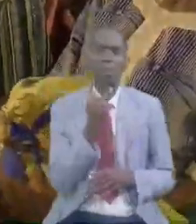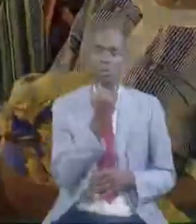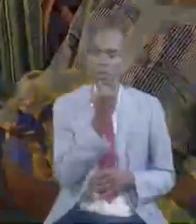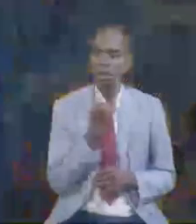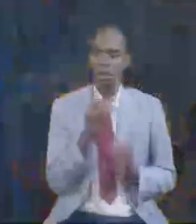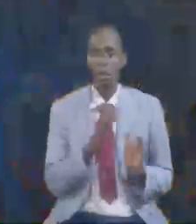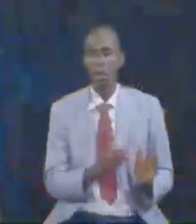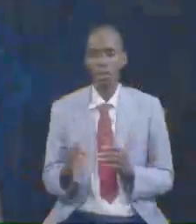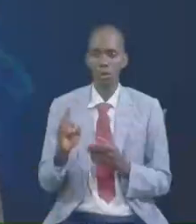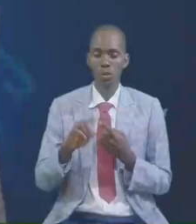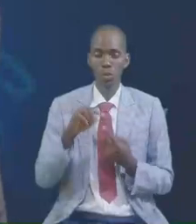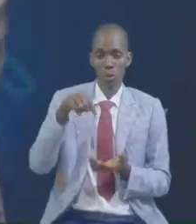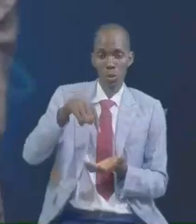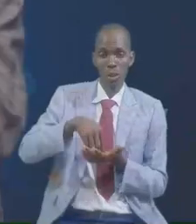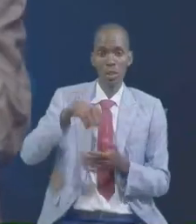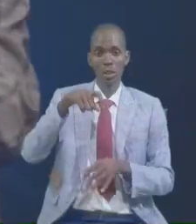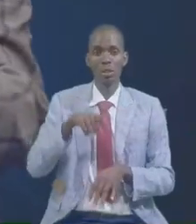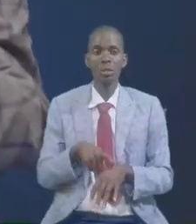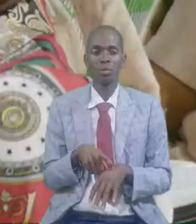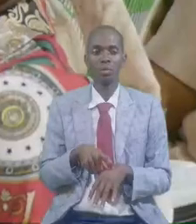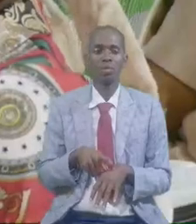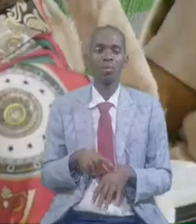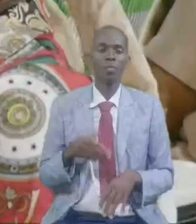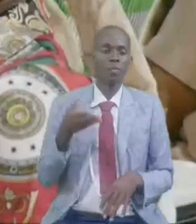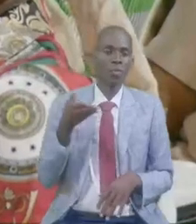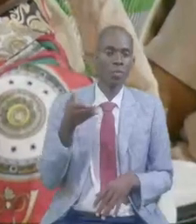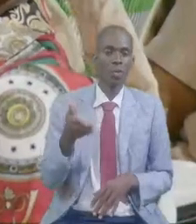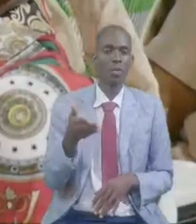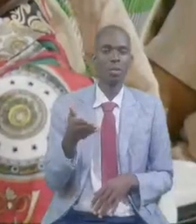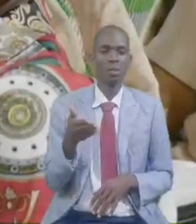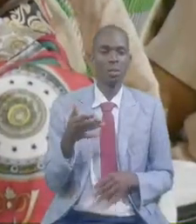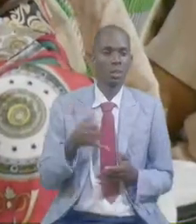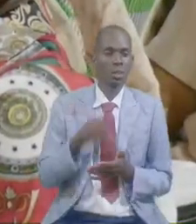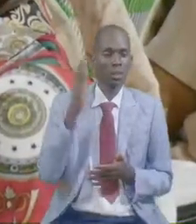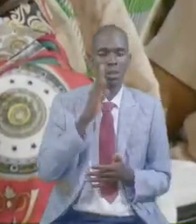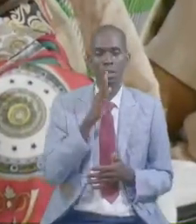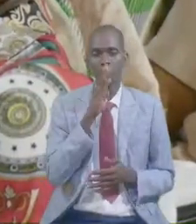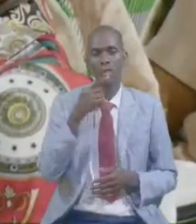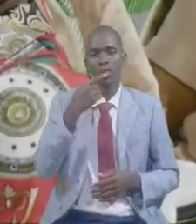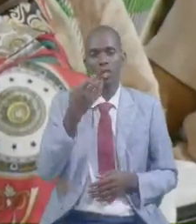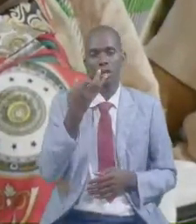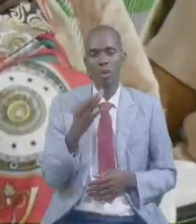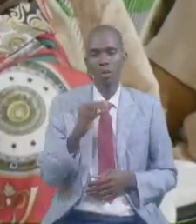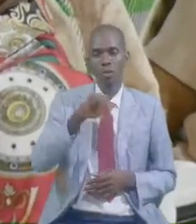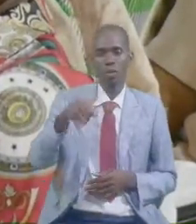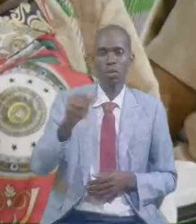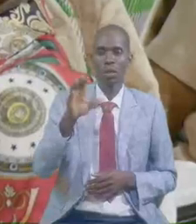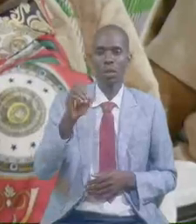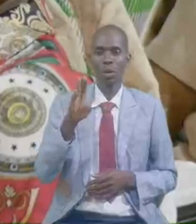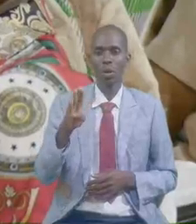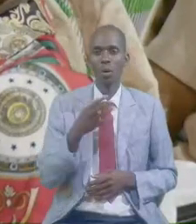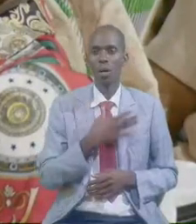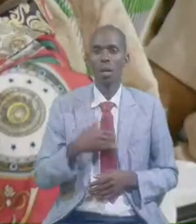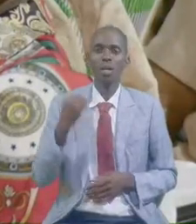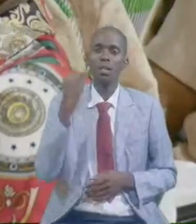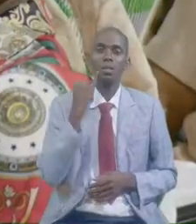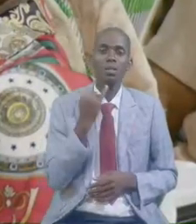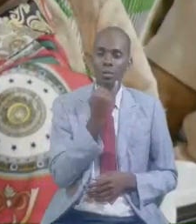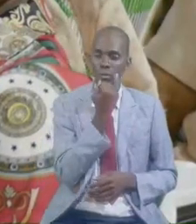Autant marqué, il sera dit à Jacob et à Israël, quelle est